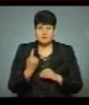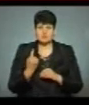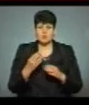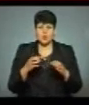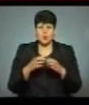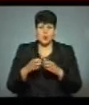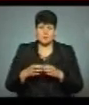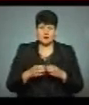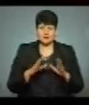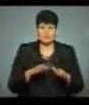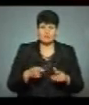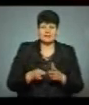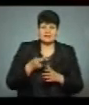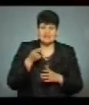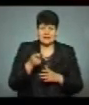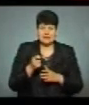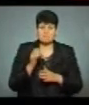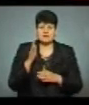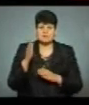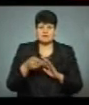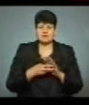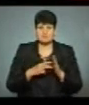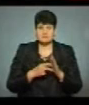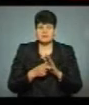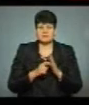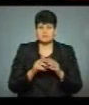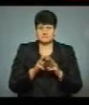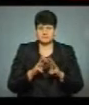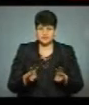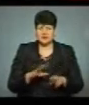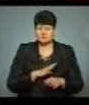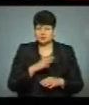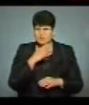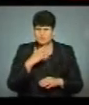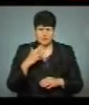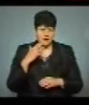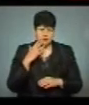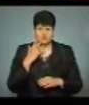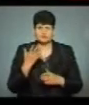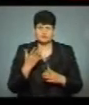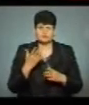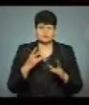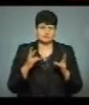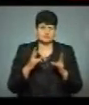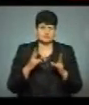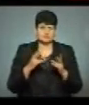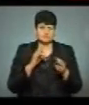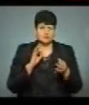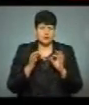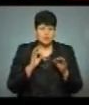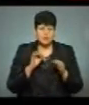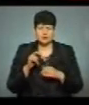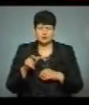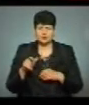і подати ці перспективні плани до Кабміну. Було багато дедлайнів, і вже от ми маємо